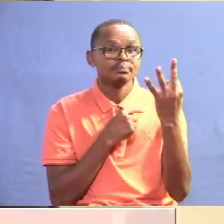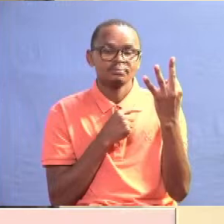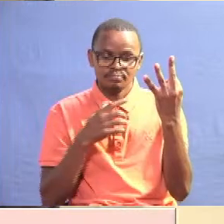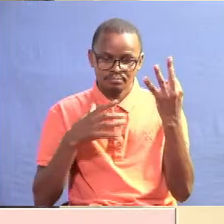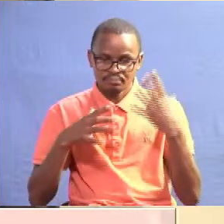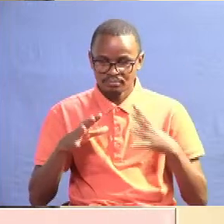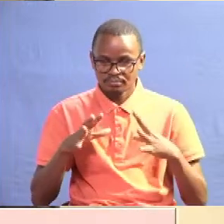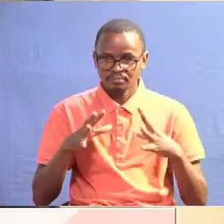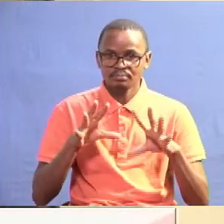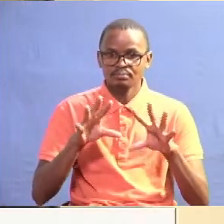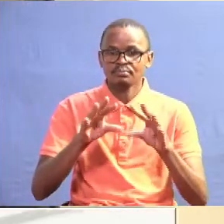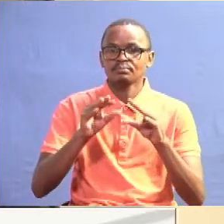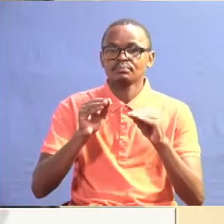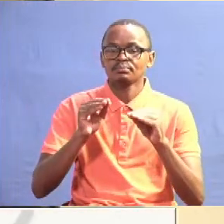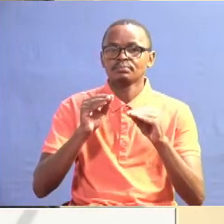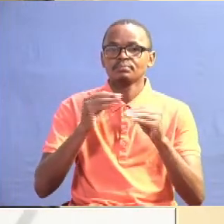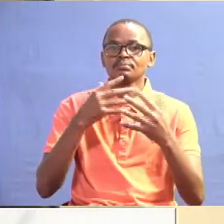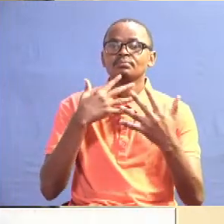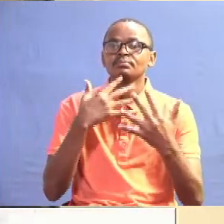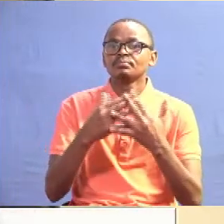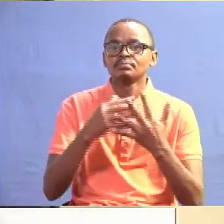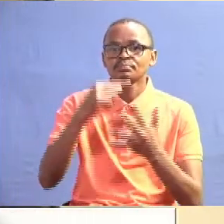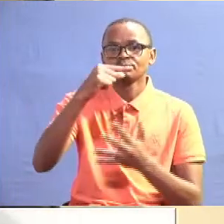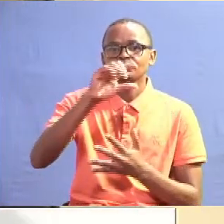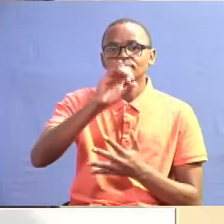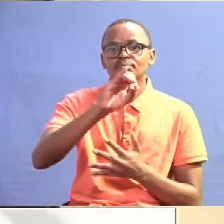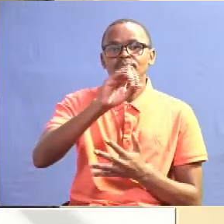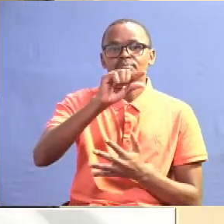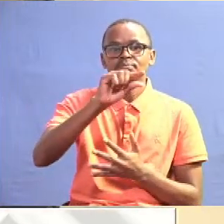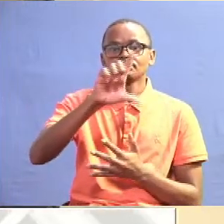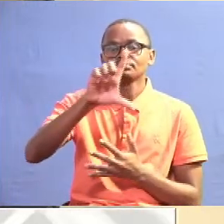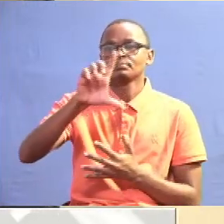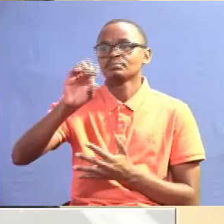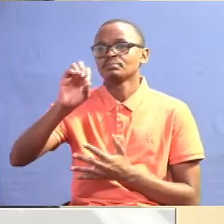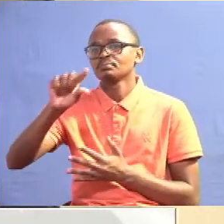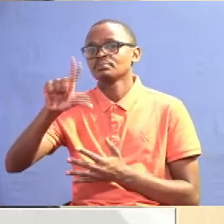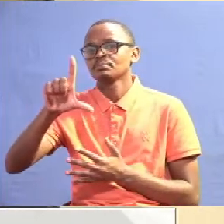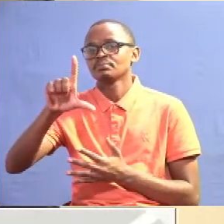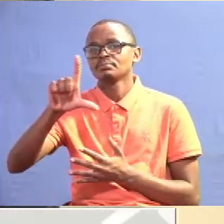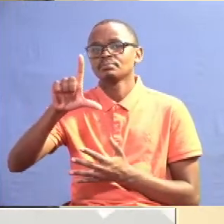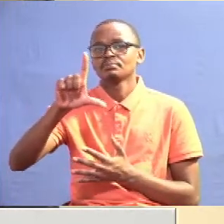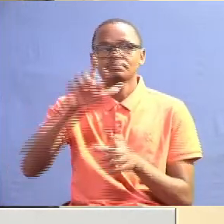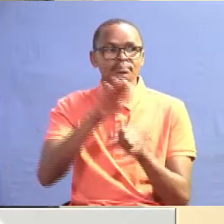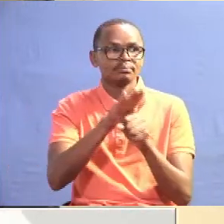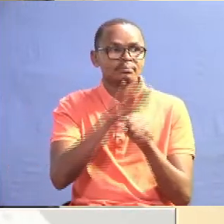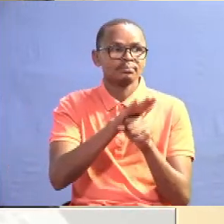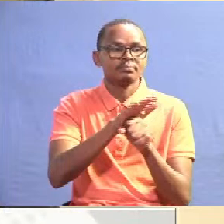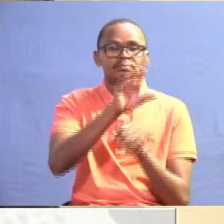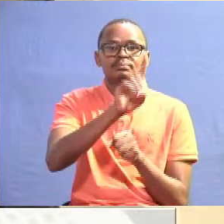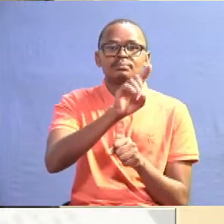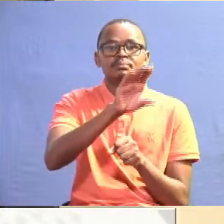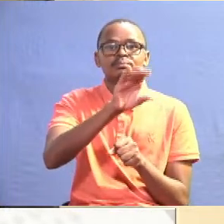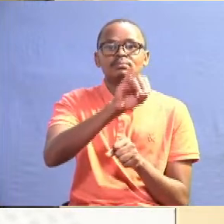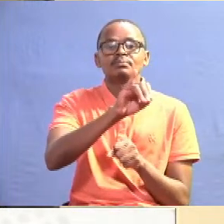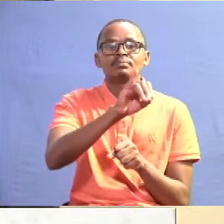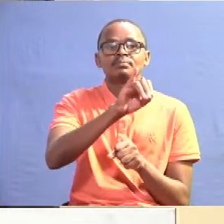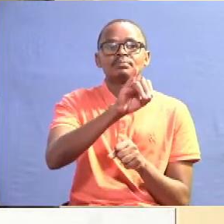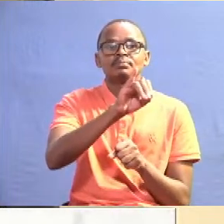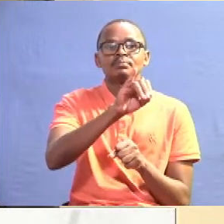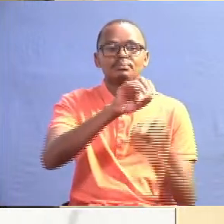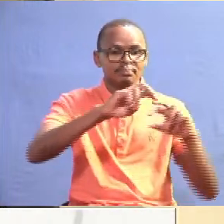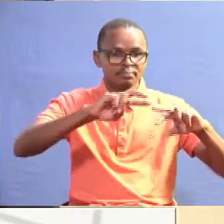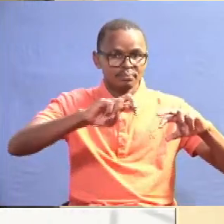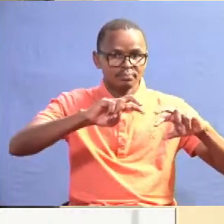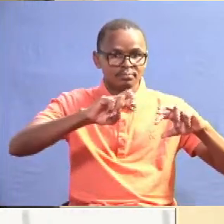na tulienda kumshikia Giligili Nakuru. Nataka kusema maofisa wetu usalama, especially DCI,